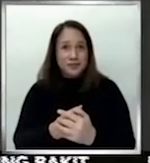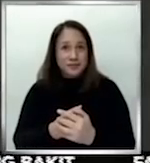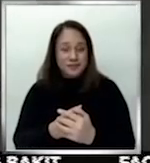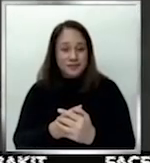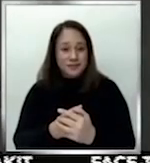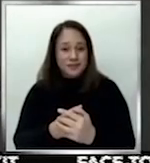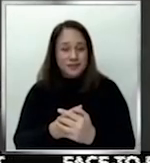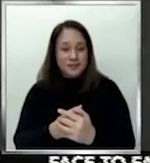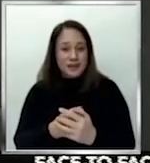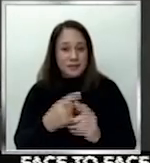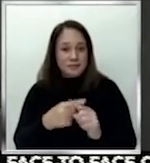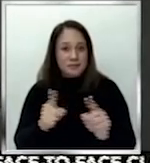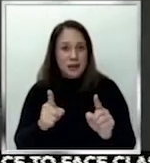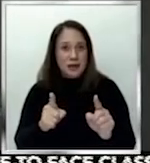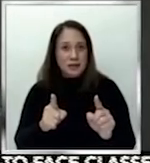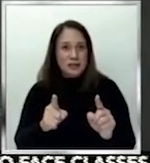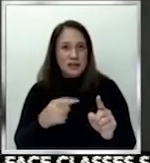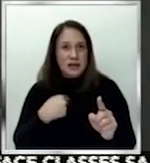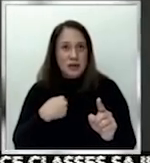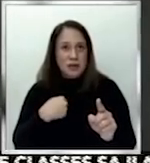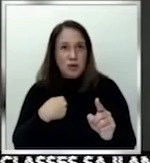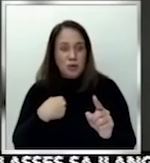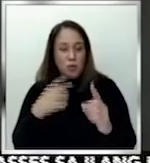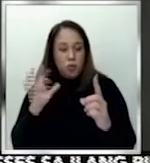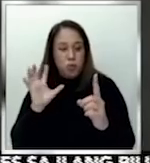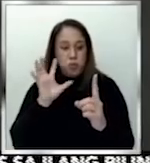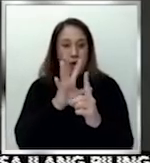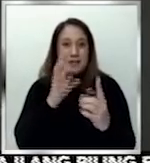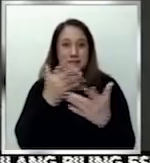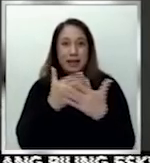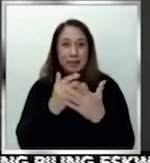Pero muntik na siyang makuyog.